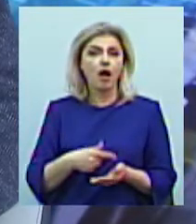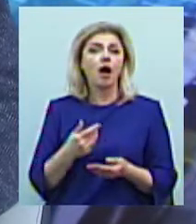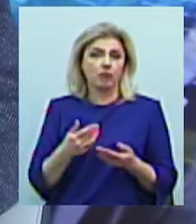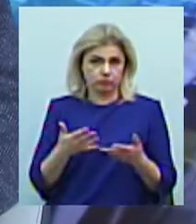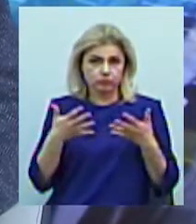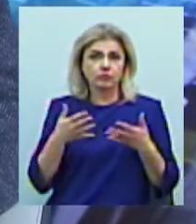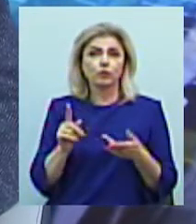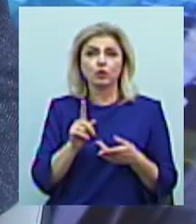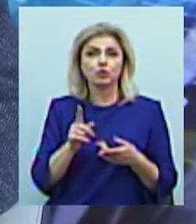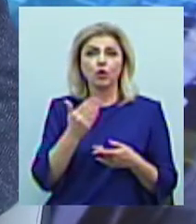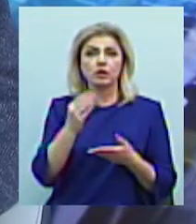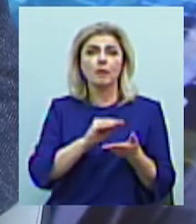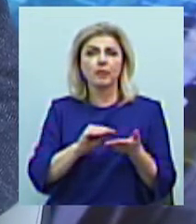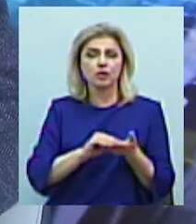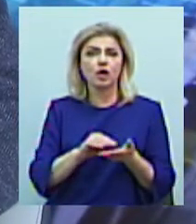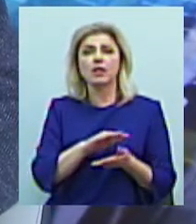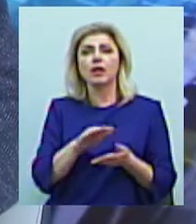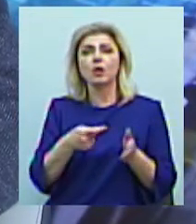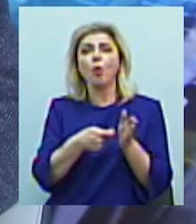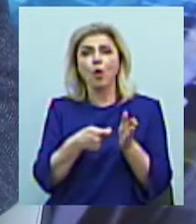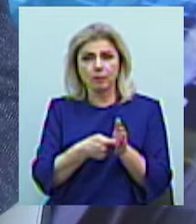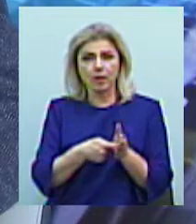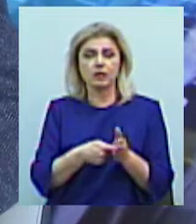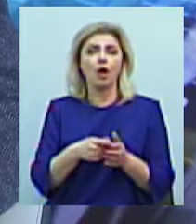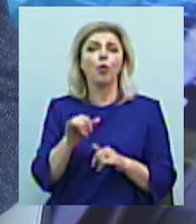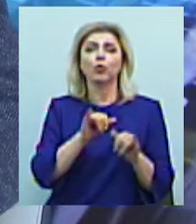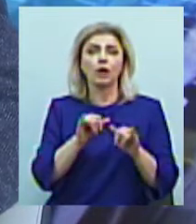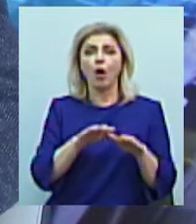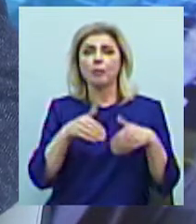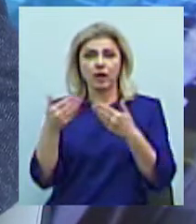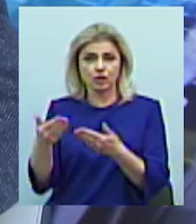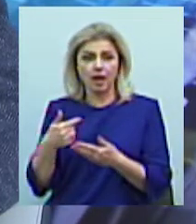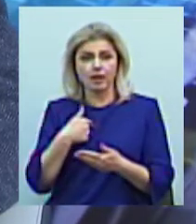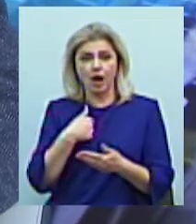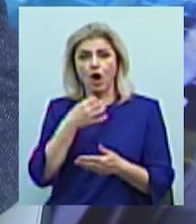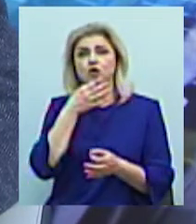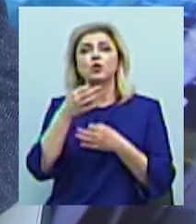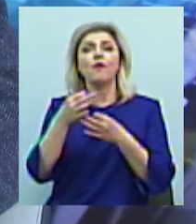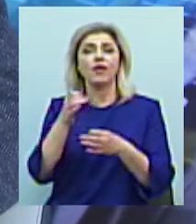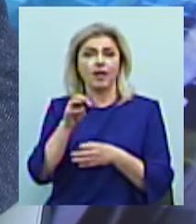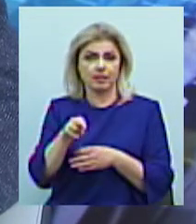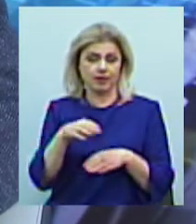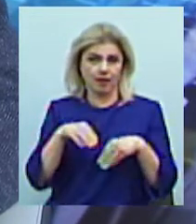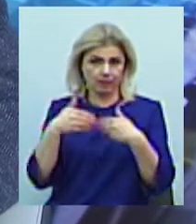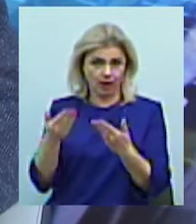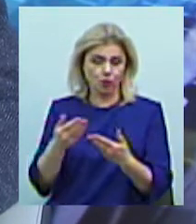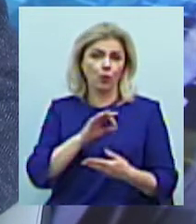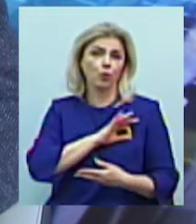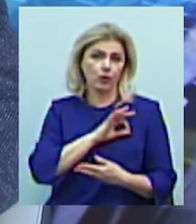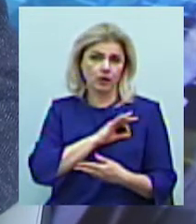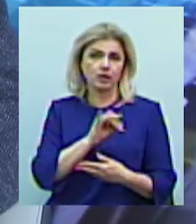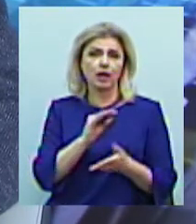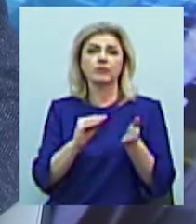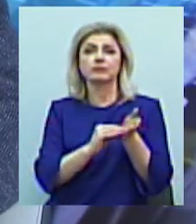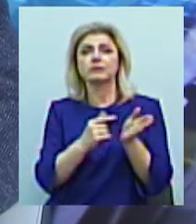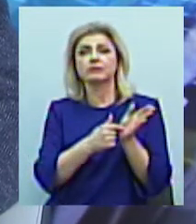что делать, потому что вот таким кормят, куда обращаться. И я там тоже даю советы, как и юридического характера, то есть даю ссылки на